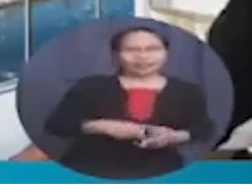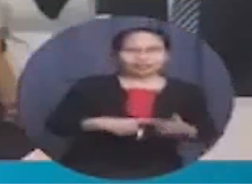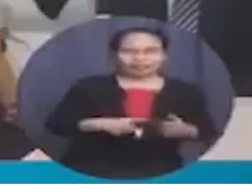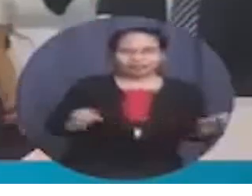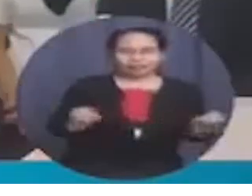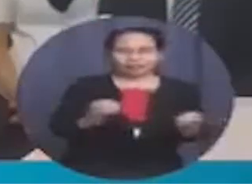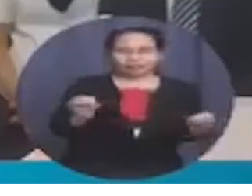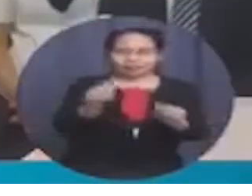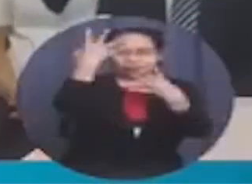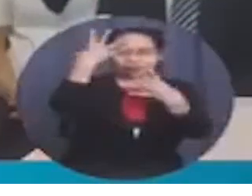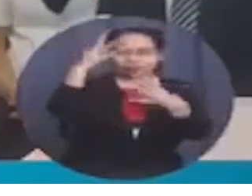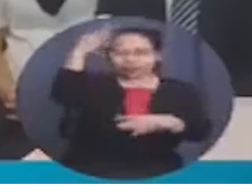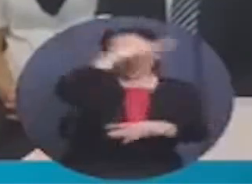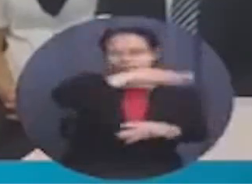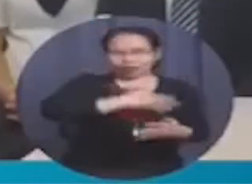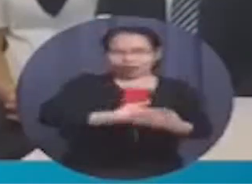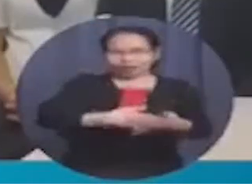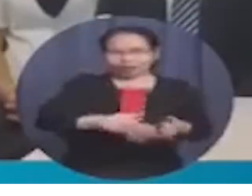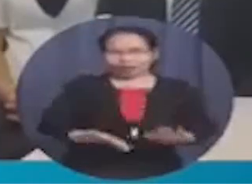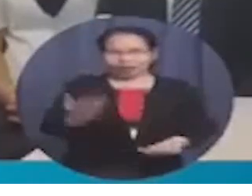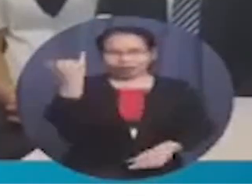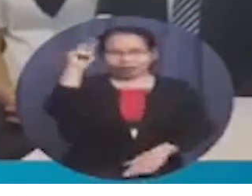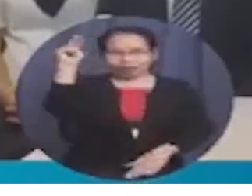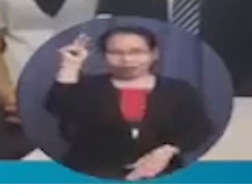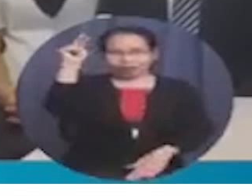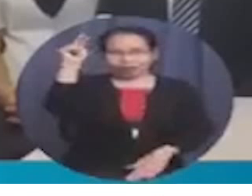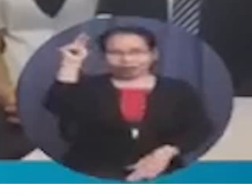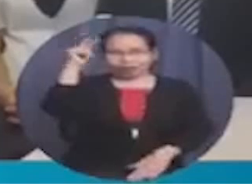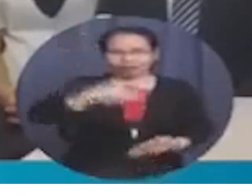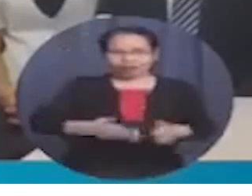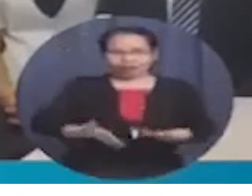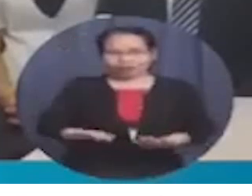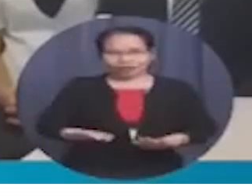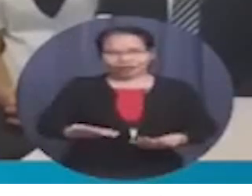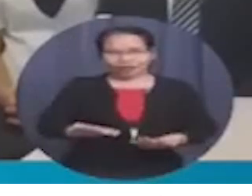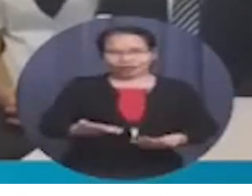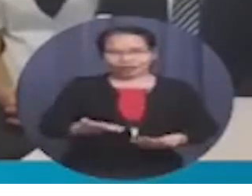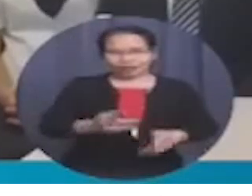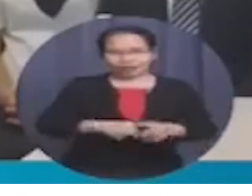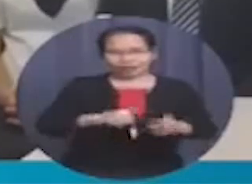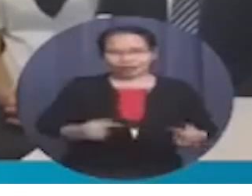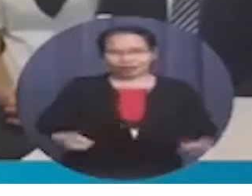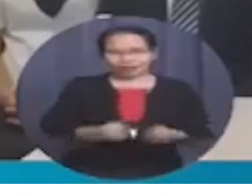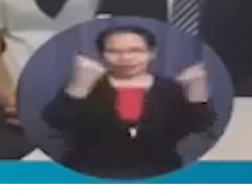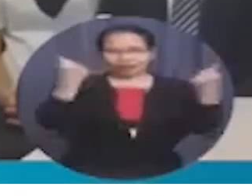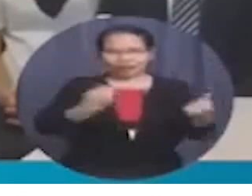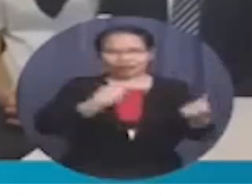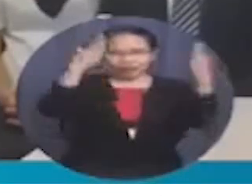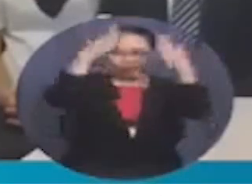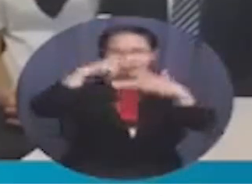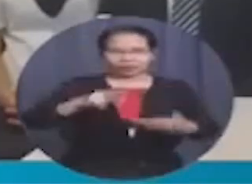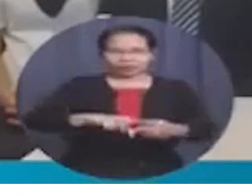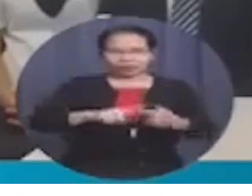kayong mercy. Naghihingalo na si Papa Juan Paulo II nun eh. Tapos sa sasagot-sagot niya, lalaban muna raw ako sa Papa